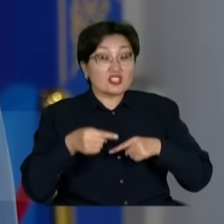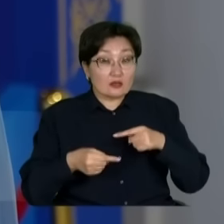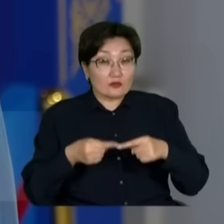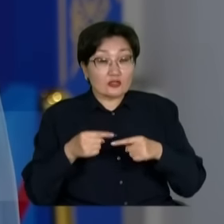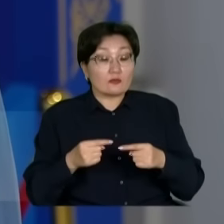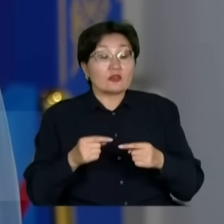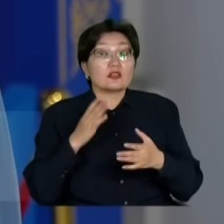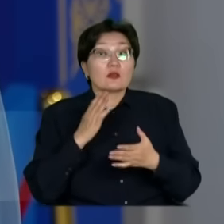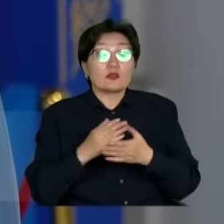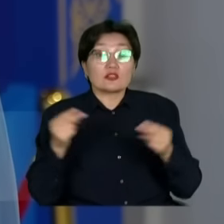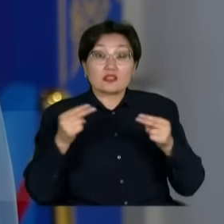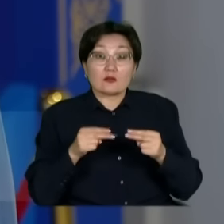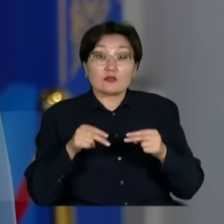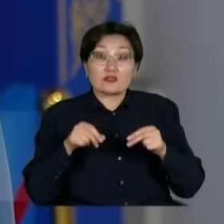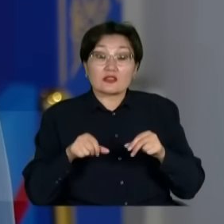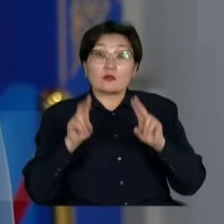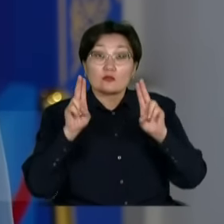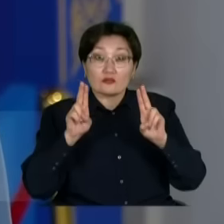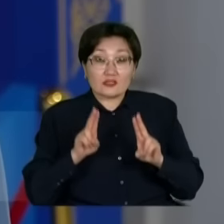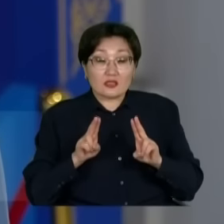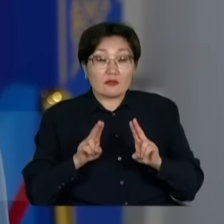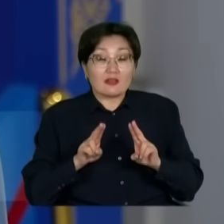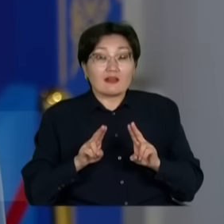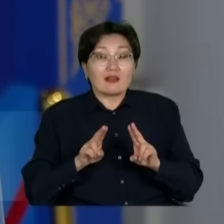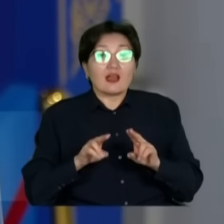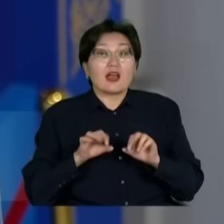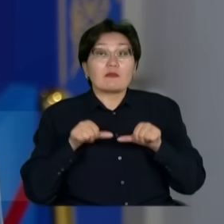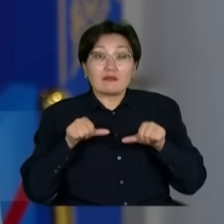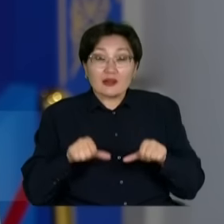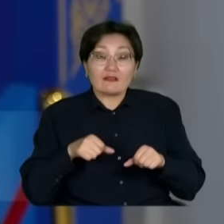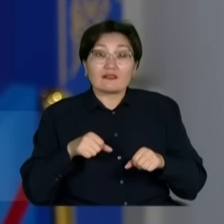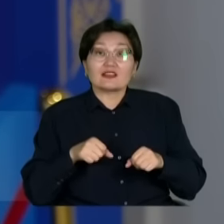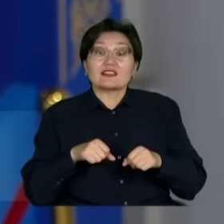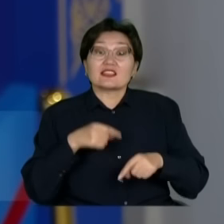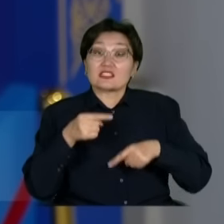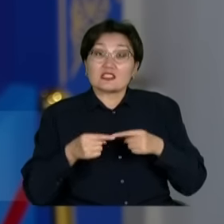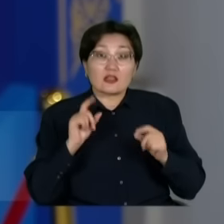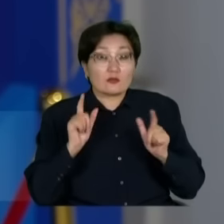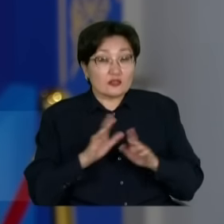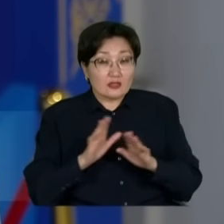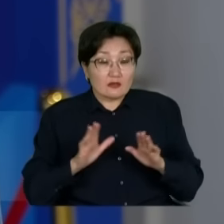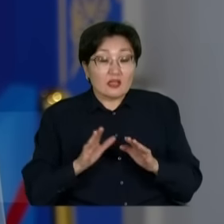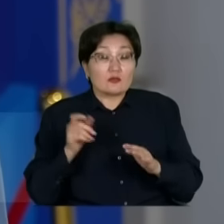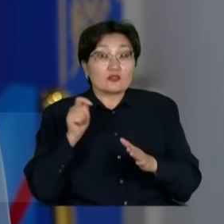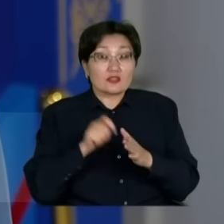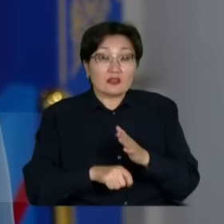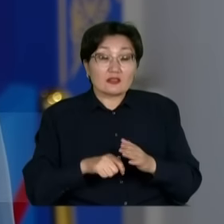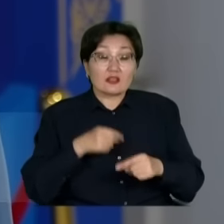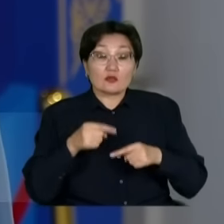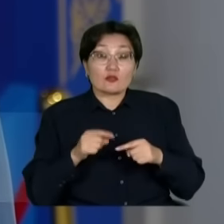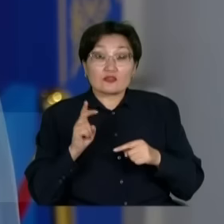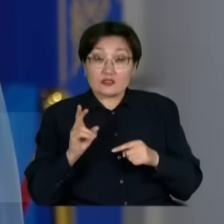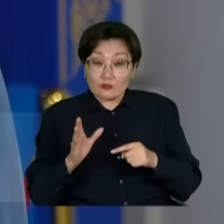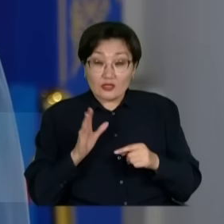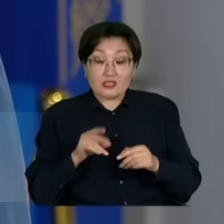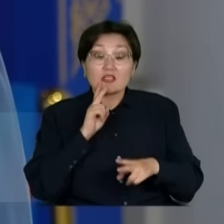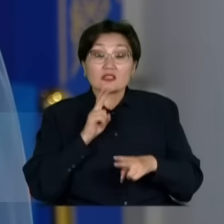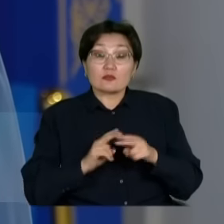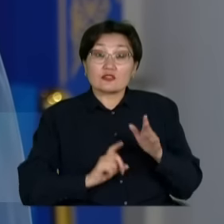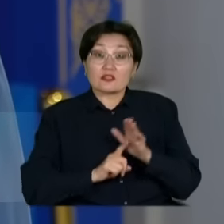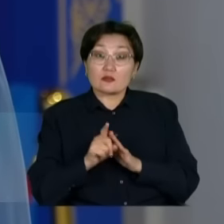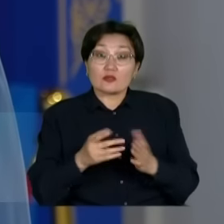и признание свидетельства о праве на наследство недействительным а также ходатайство о наложении ареста на наследственное имущество поскольку сестра